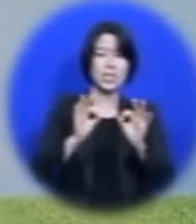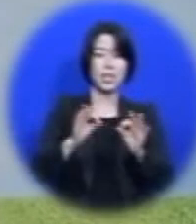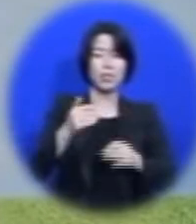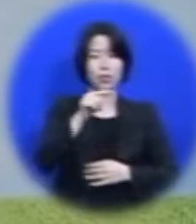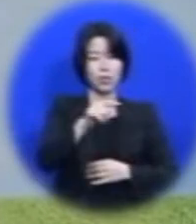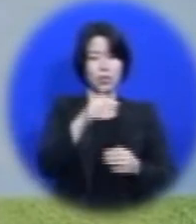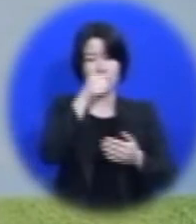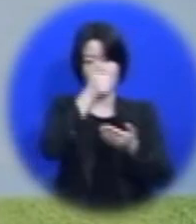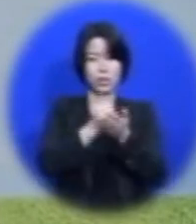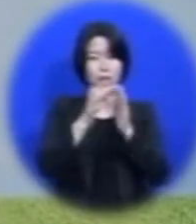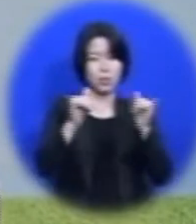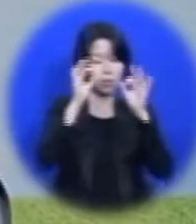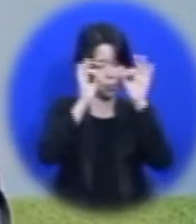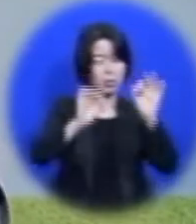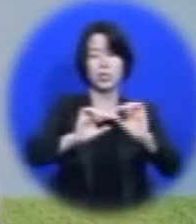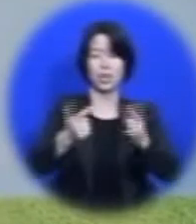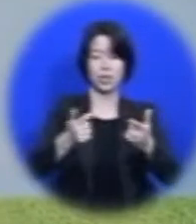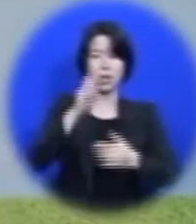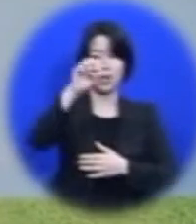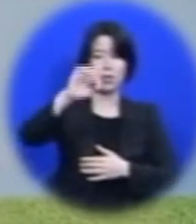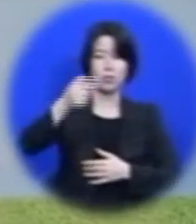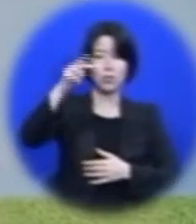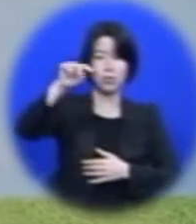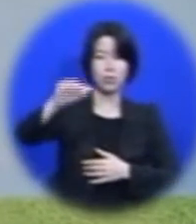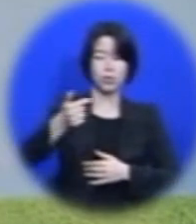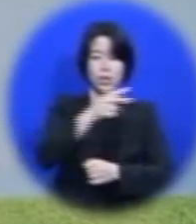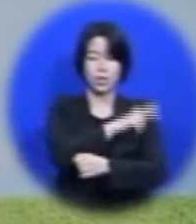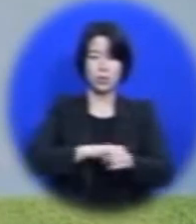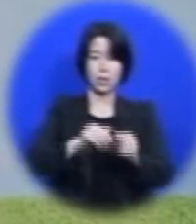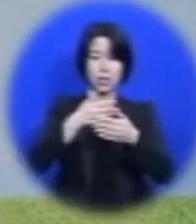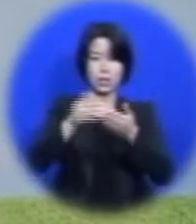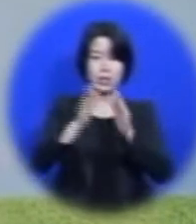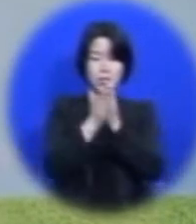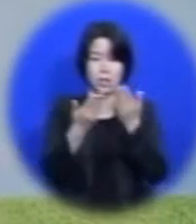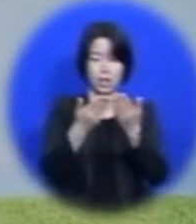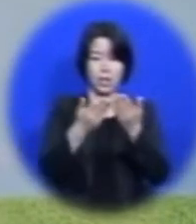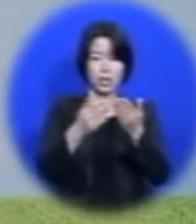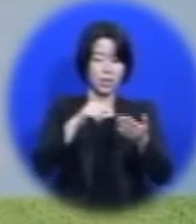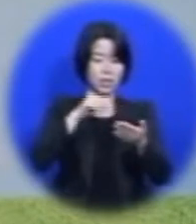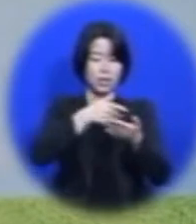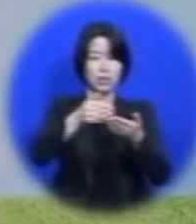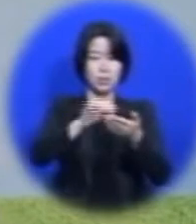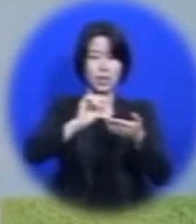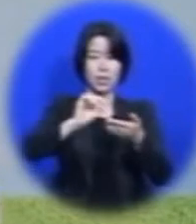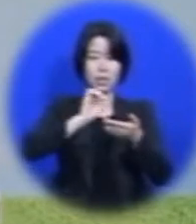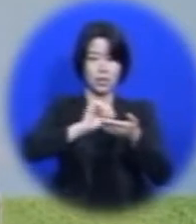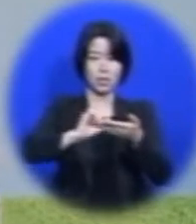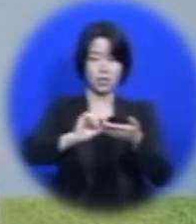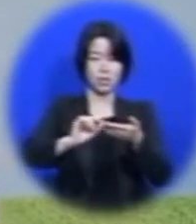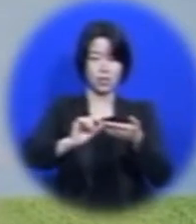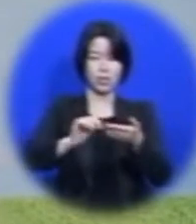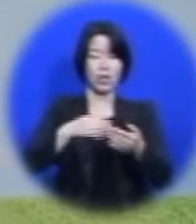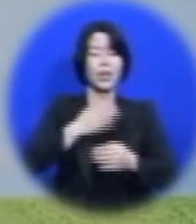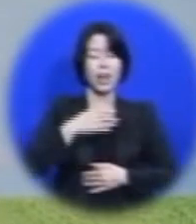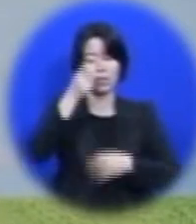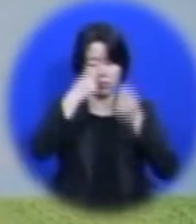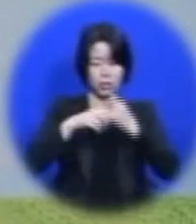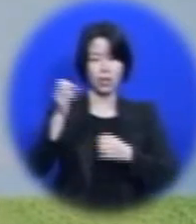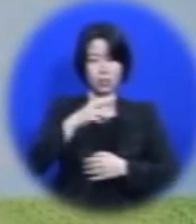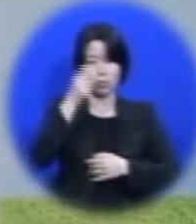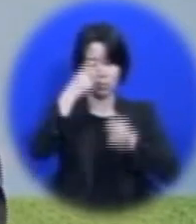않겠다. 문순 집사님이 그 화집에 이 그림에 대해서 썼어요. 나는 울었다. 또